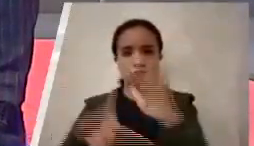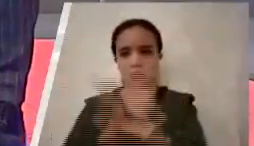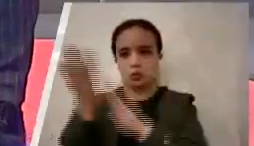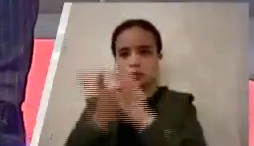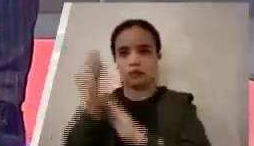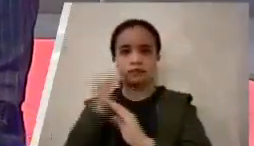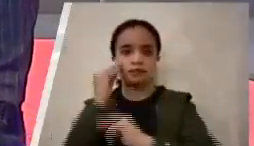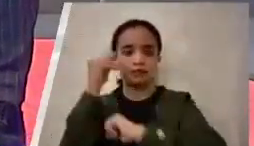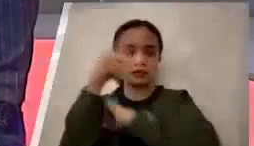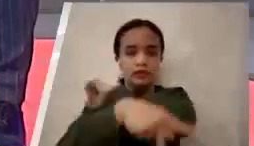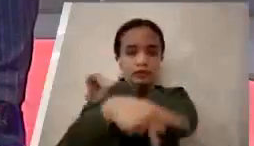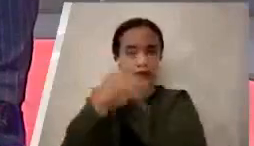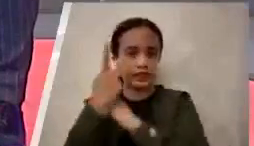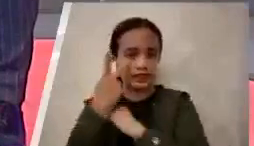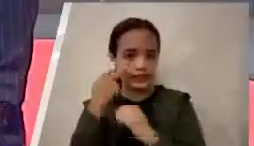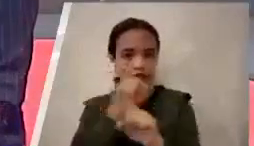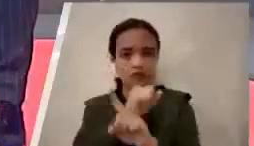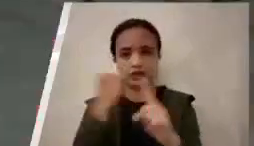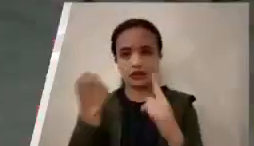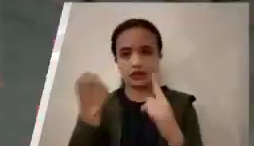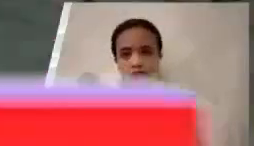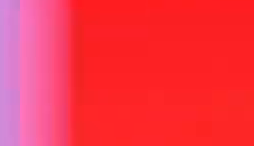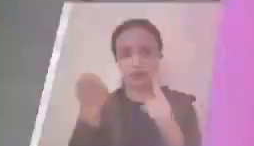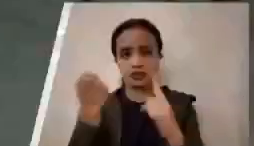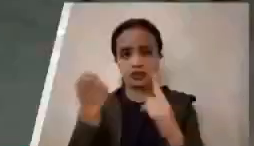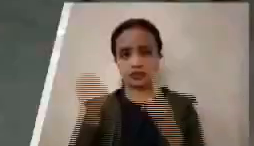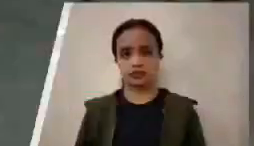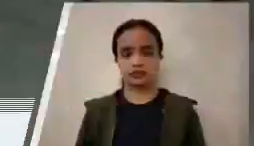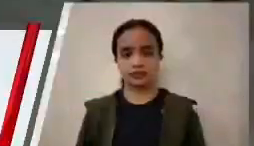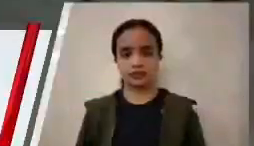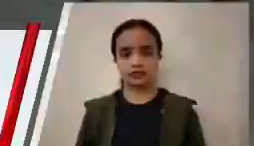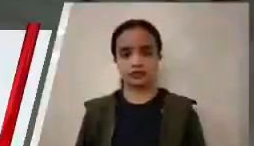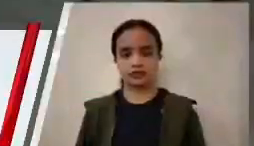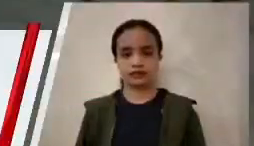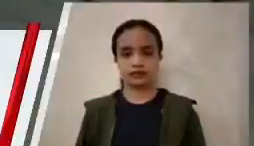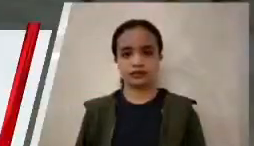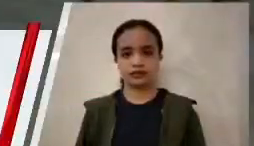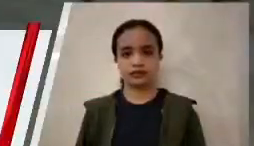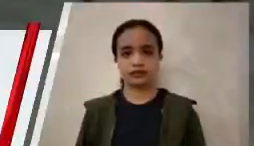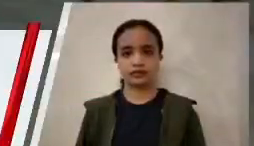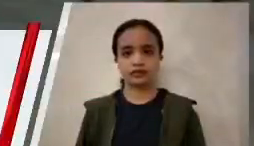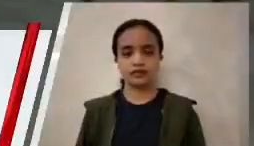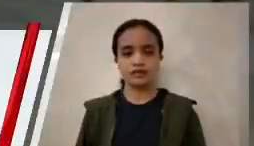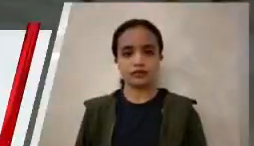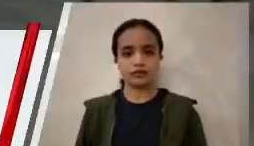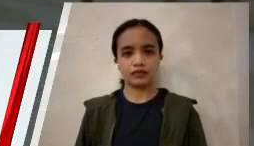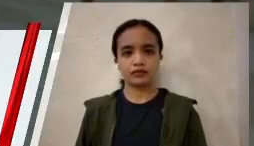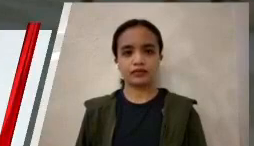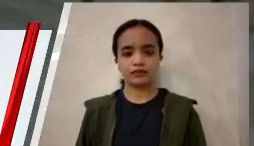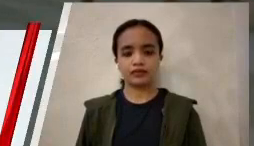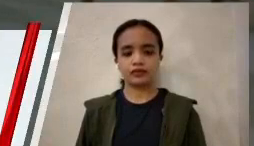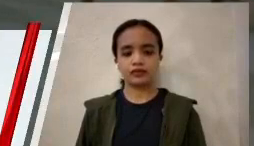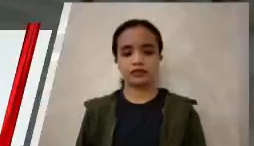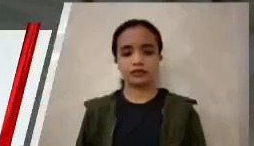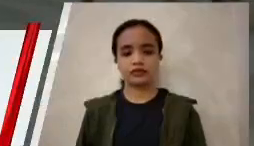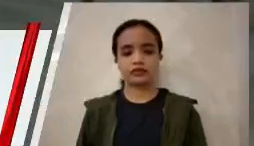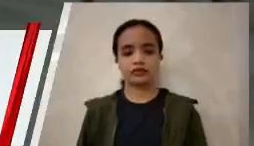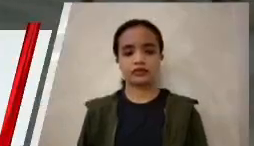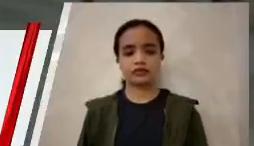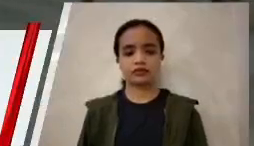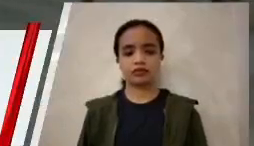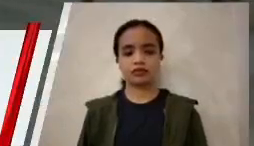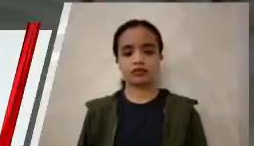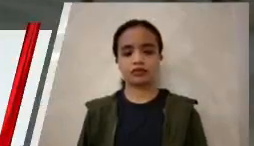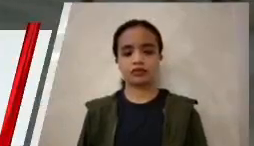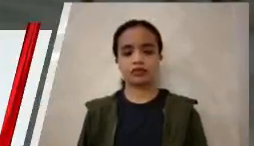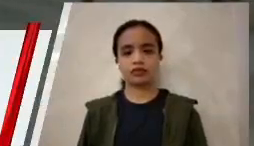doon? Nakatutok live si Paul Hernandez. Here may video TV Balitang Southern Tagalog. Paul.